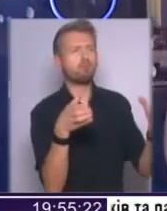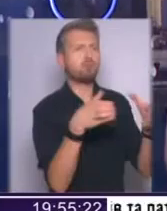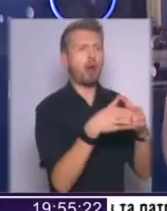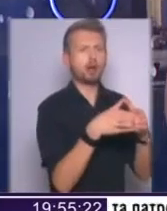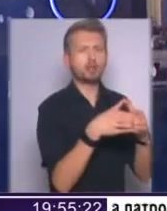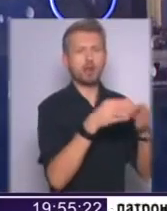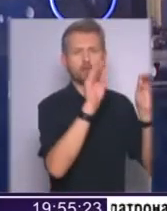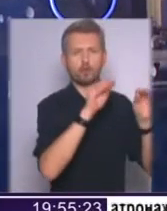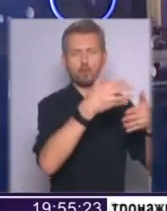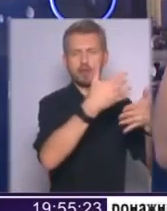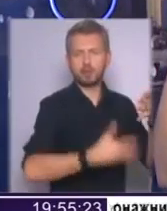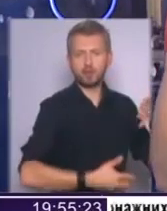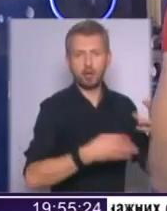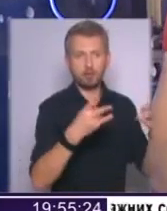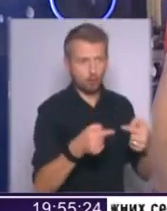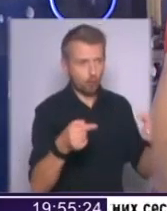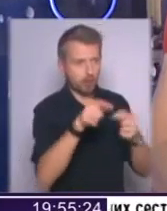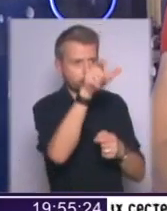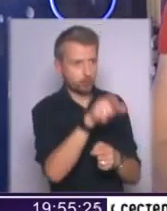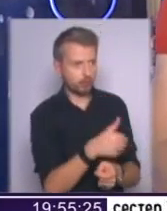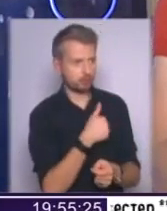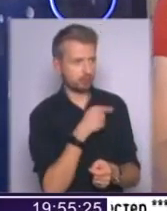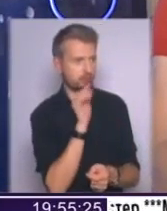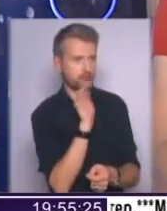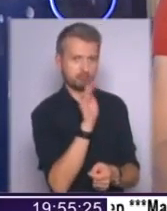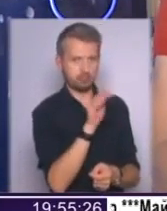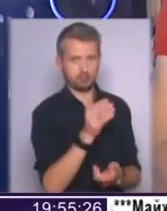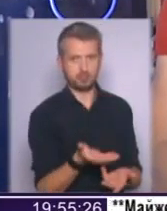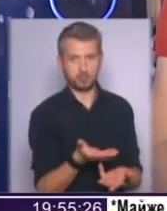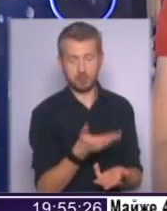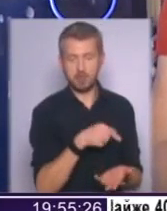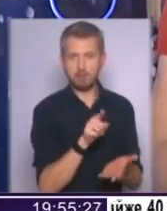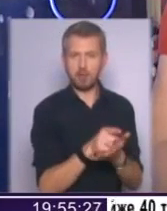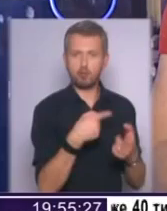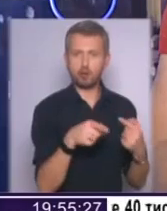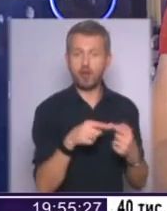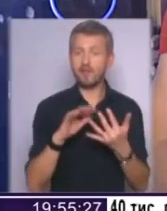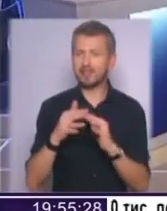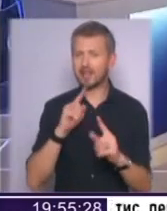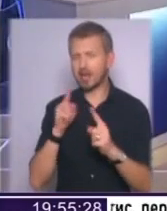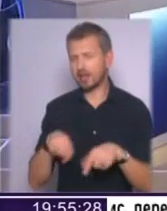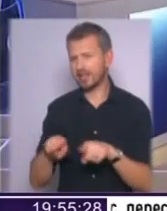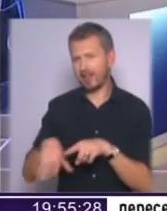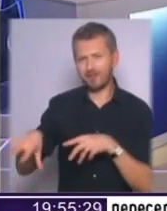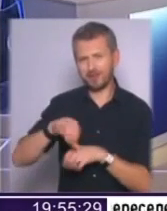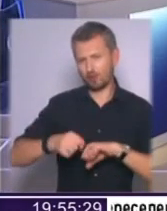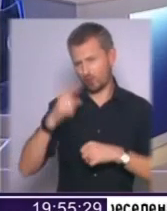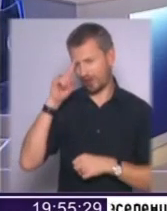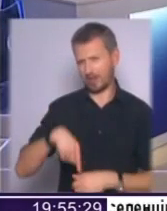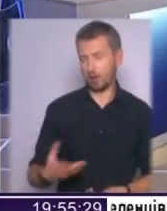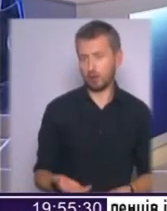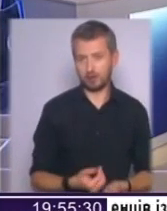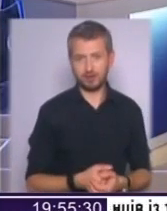сформувала список, а до конкретної людини. Тому, звісно, так. Але я думаю, що ми маємо розрізняти. Тобто, в сільських радах і так всі одне одного знають. Так,